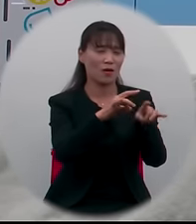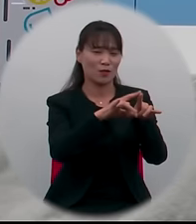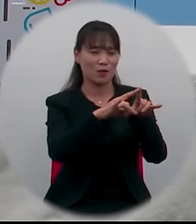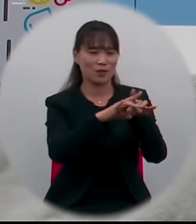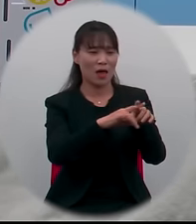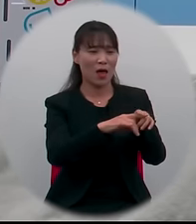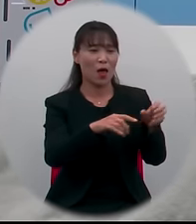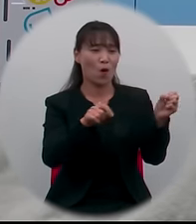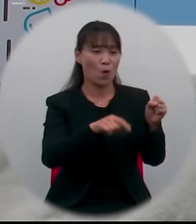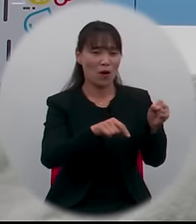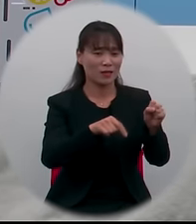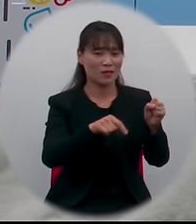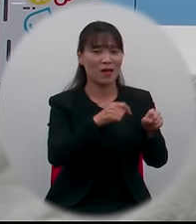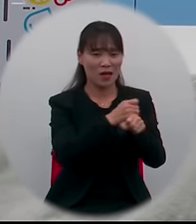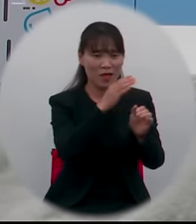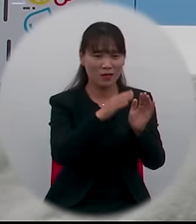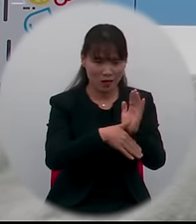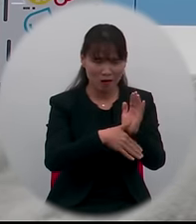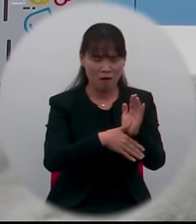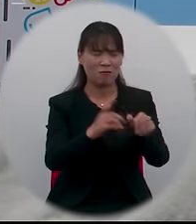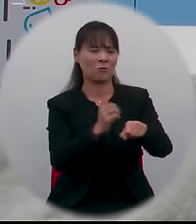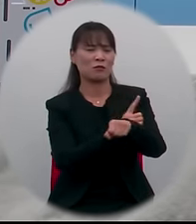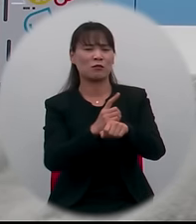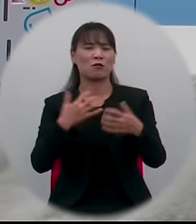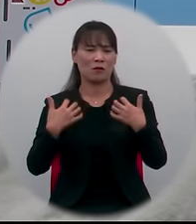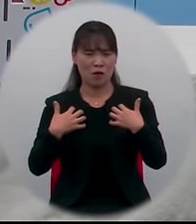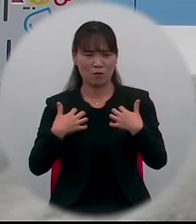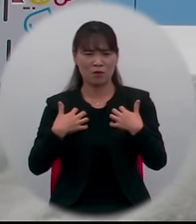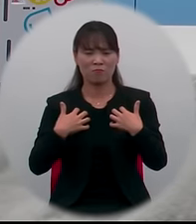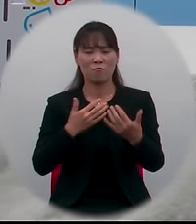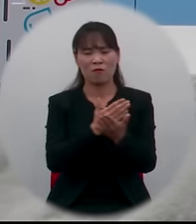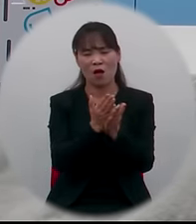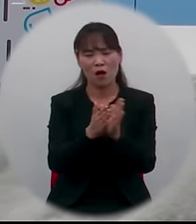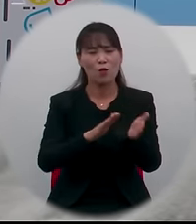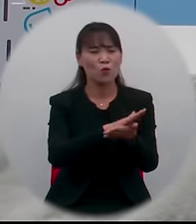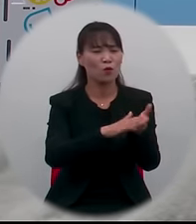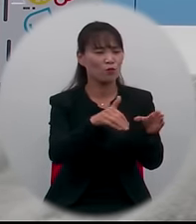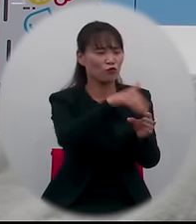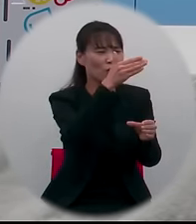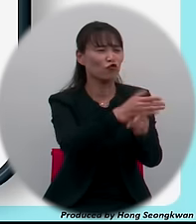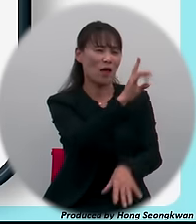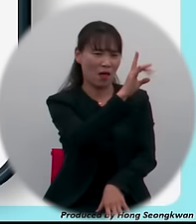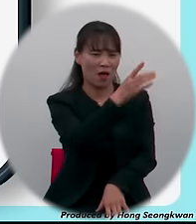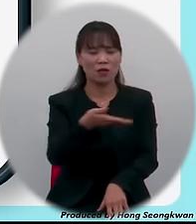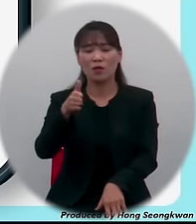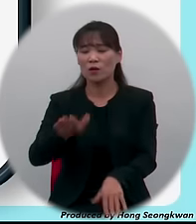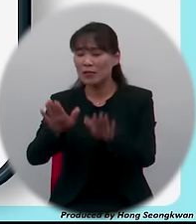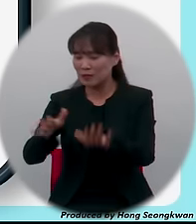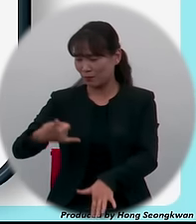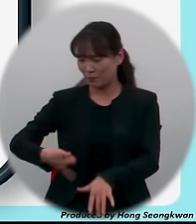오락실에 가셔서 지그재그 갤로그 하셨죠 디지털 게임은 다양한 놀이 문화 중에 하나였습니다 그나 현재